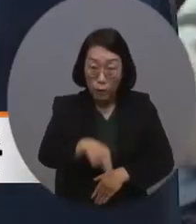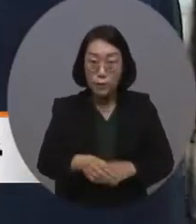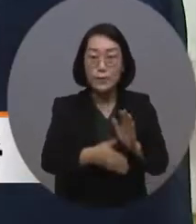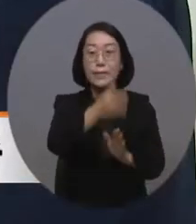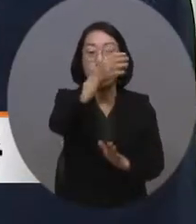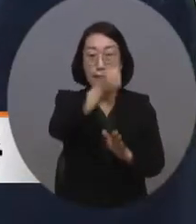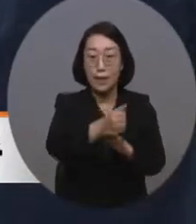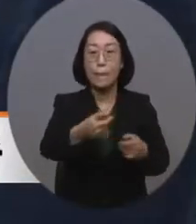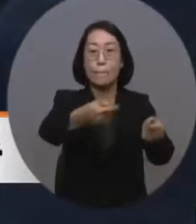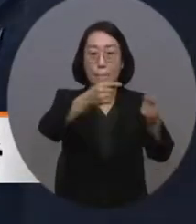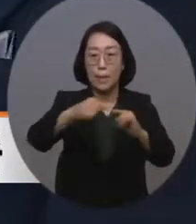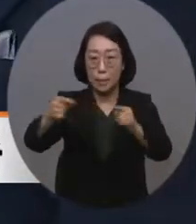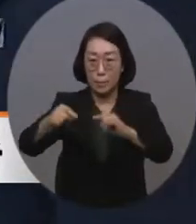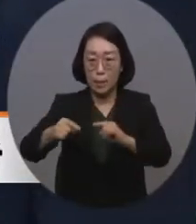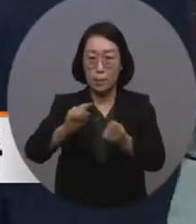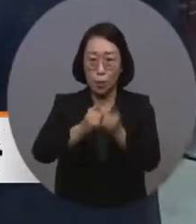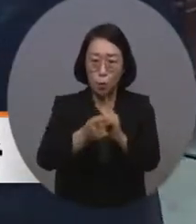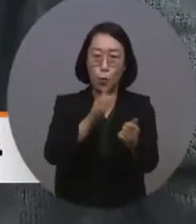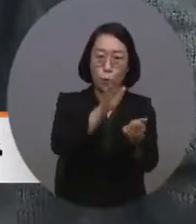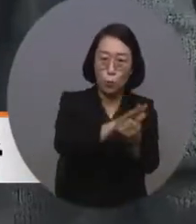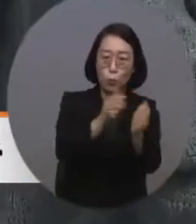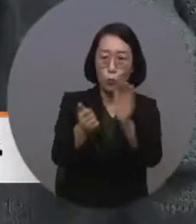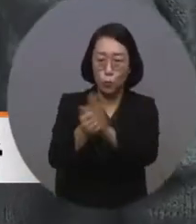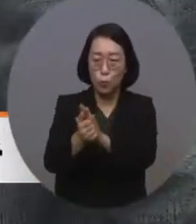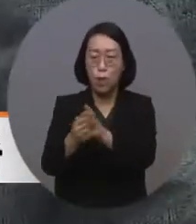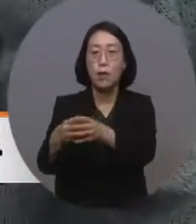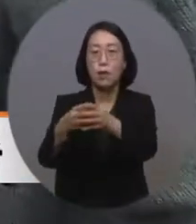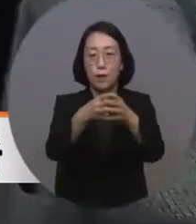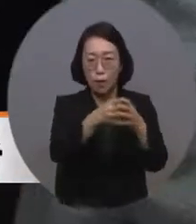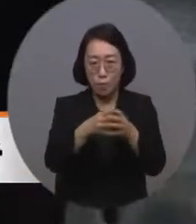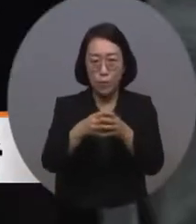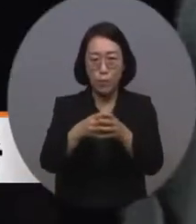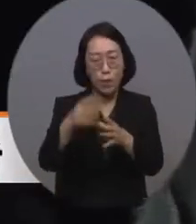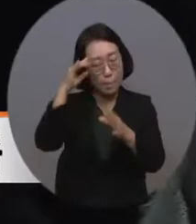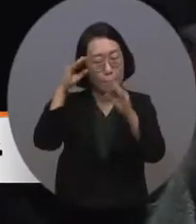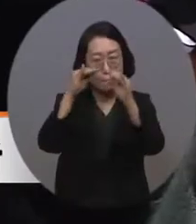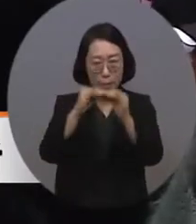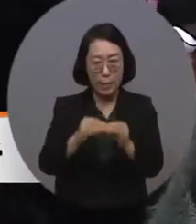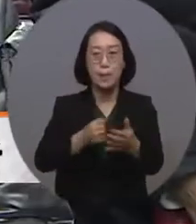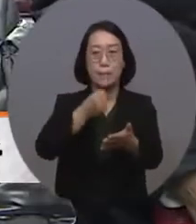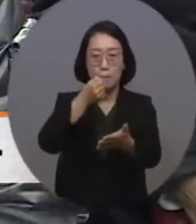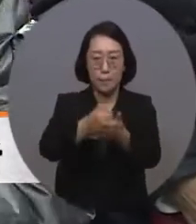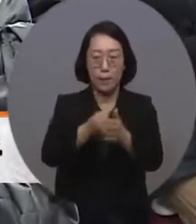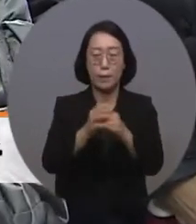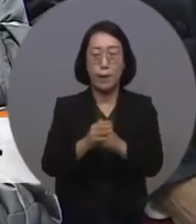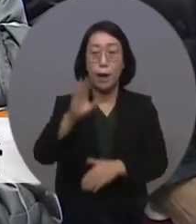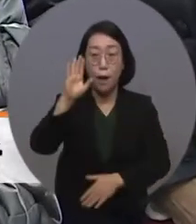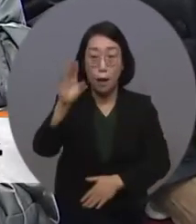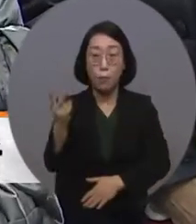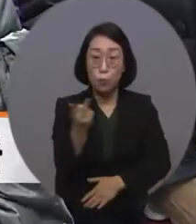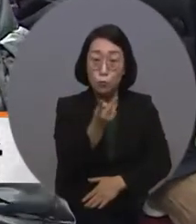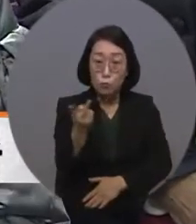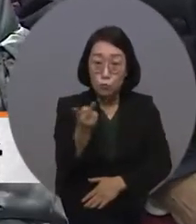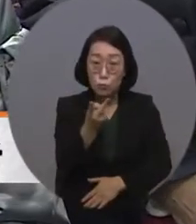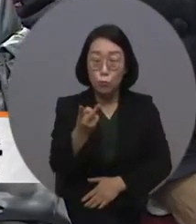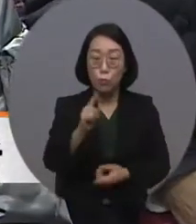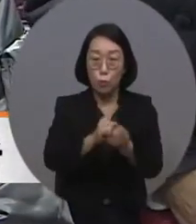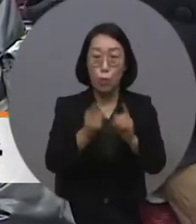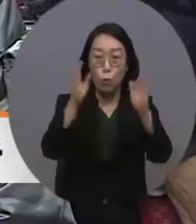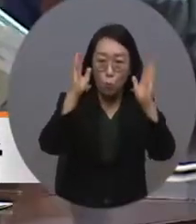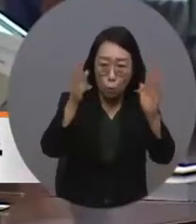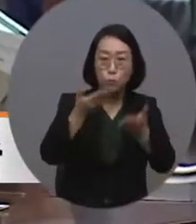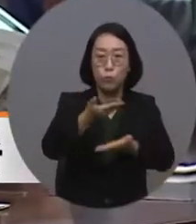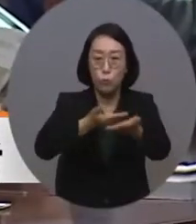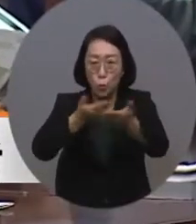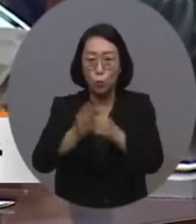상호 발전을 위한 협력체계를 구축하는데 뜻을 모았습니다 앞으로 두 기관은 학술교류